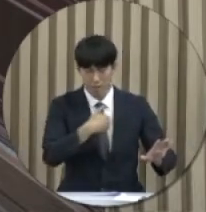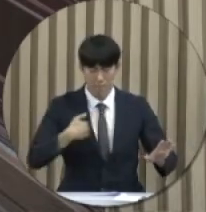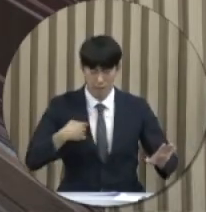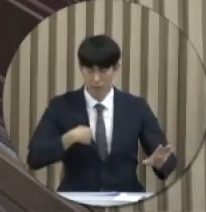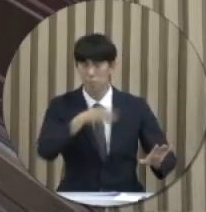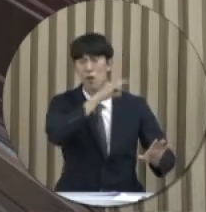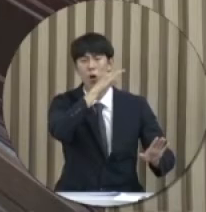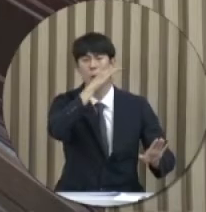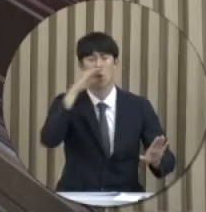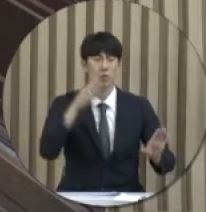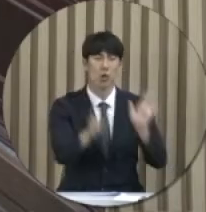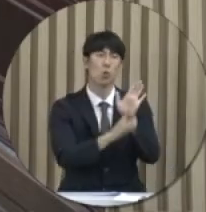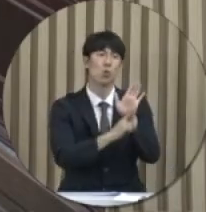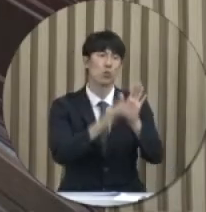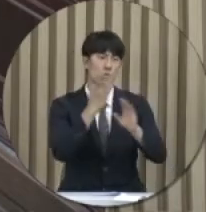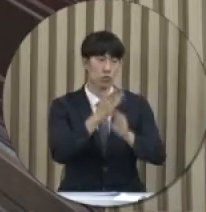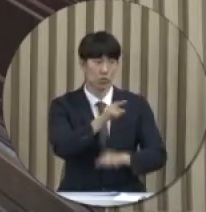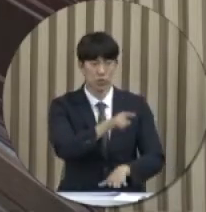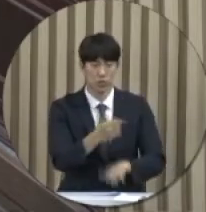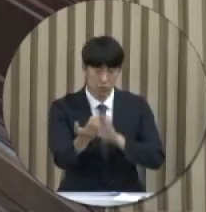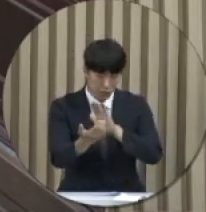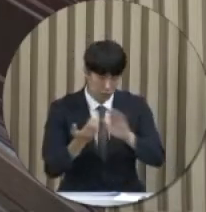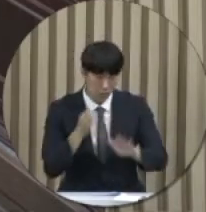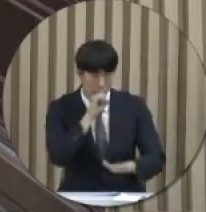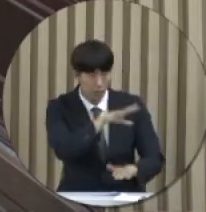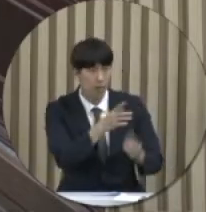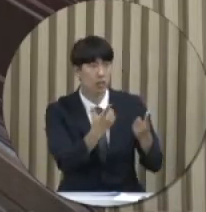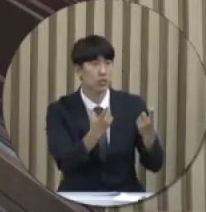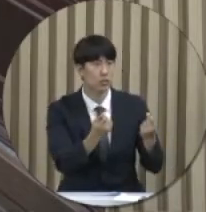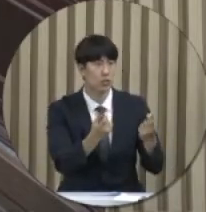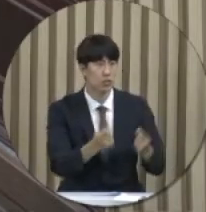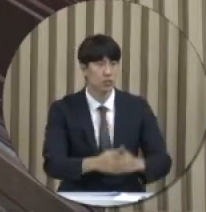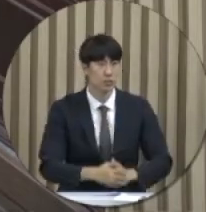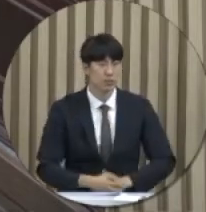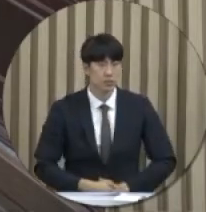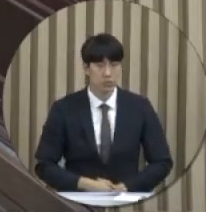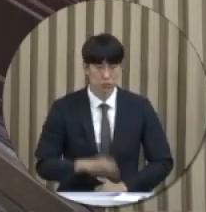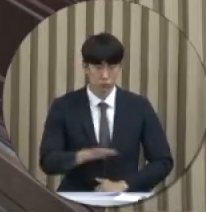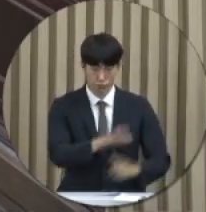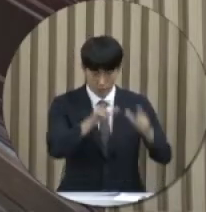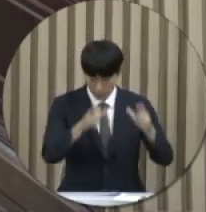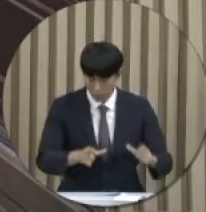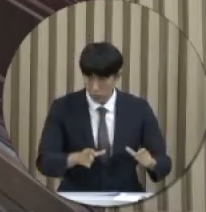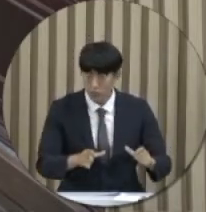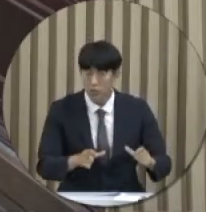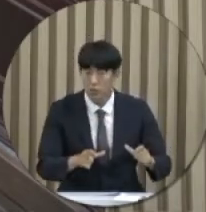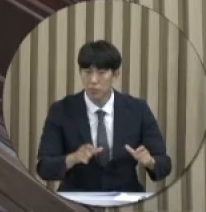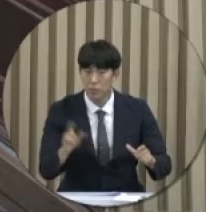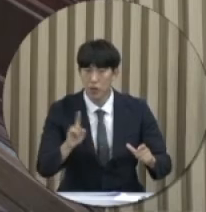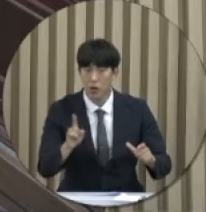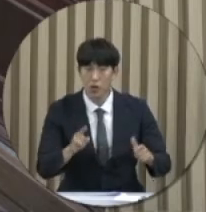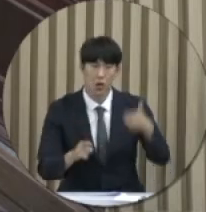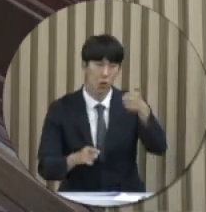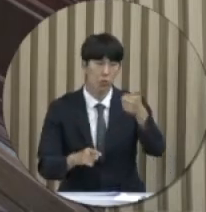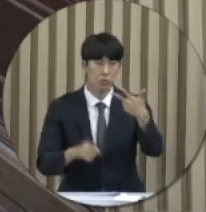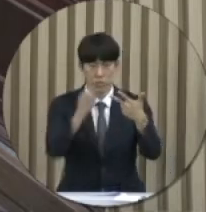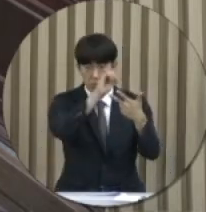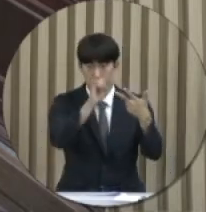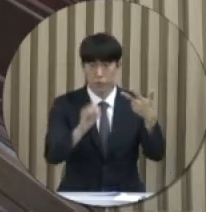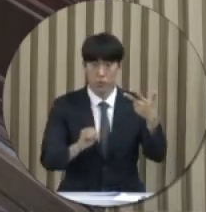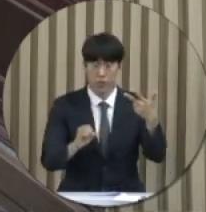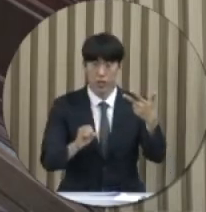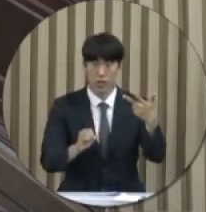있습니다. 아까 말씀드렸다시피 우리 지역은